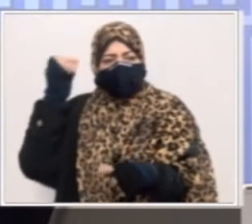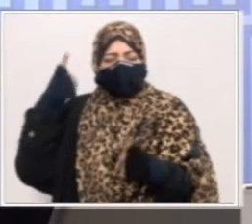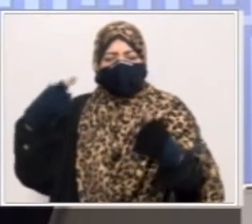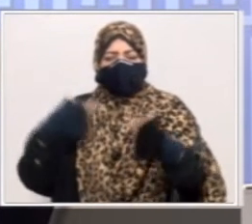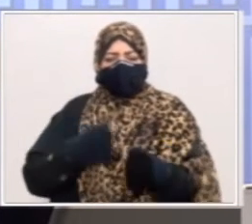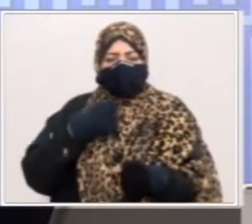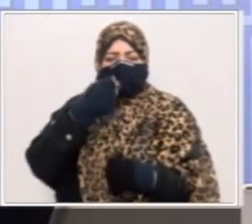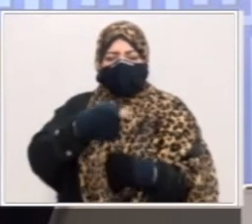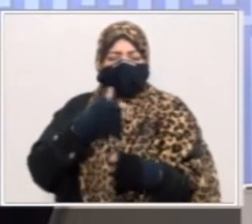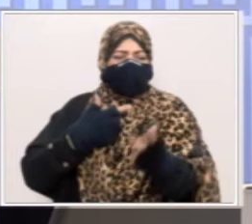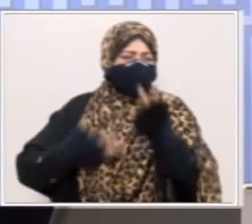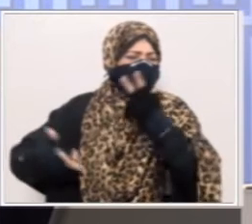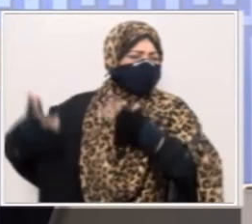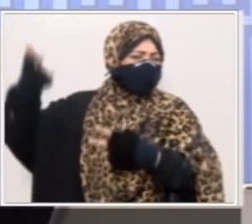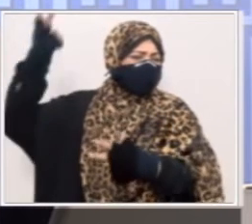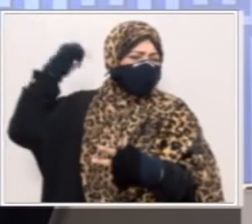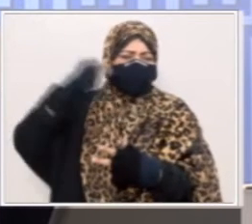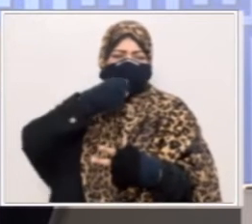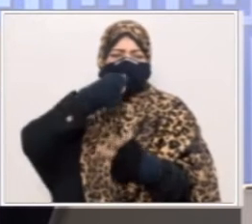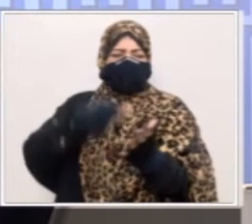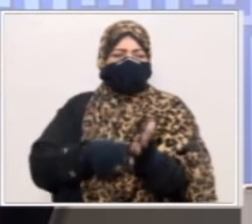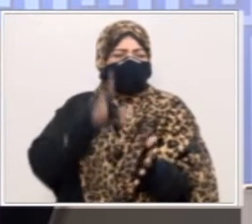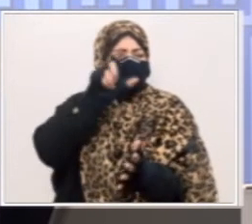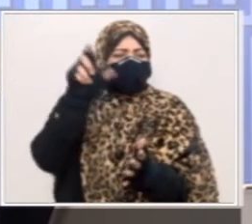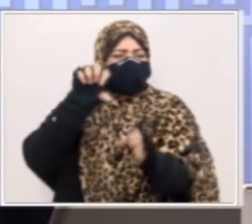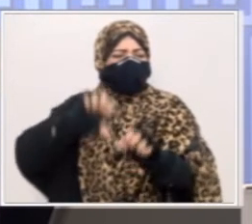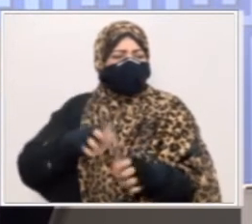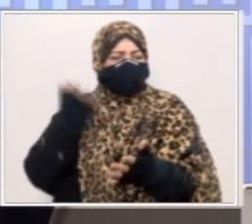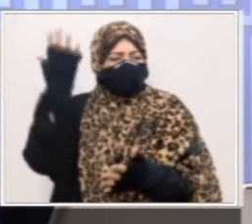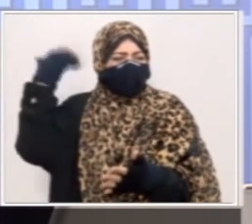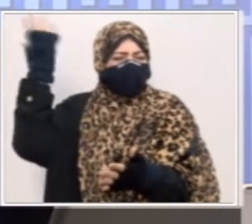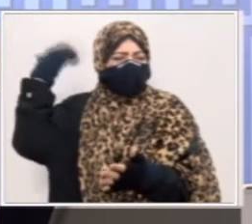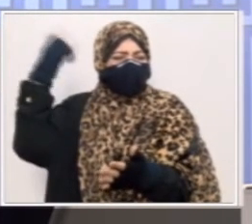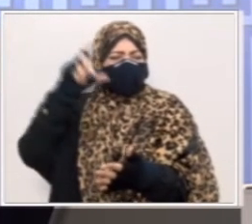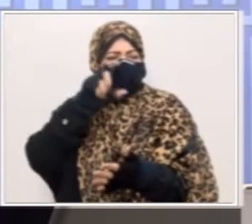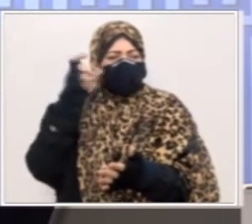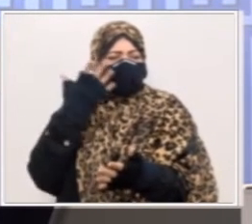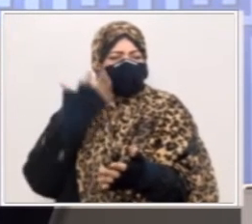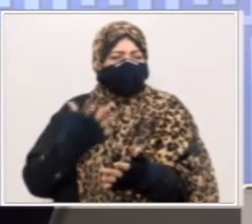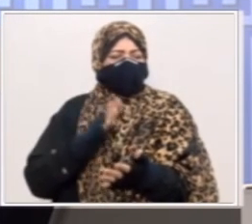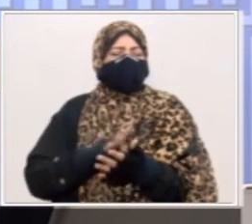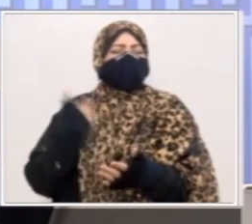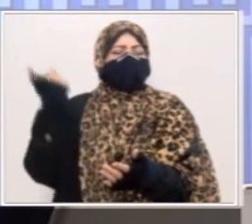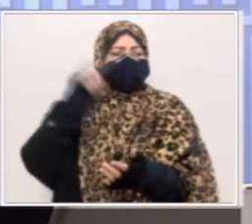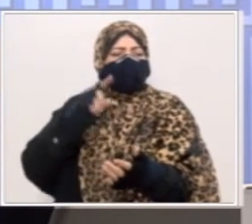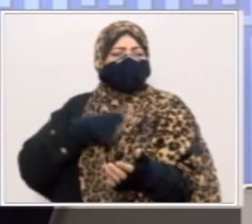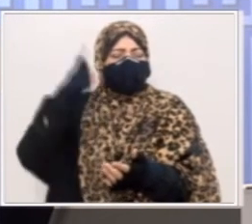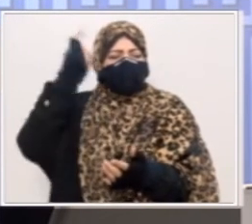سفها. ولذلك قال: لا يحل دم امرئ مسلم إلا بإحدى ثلاث: الثيب